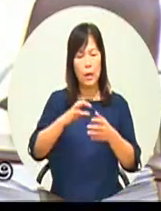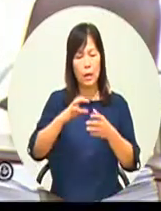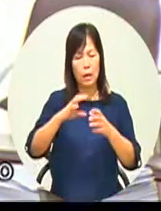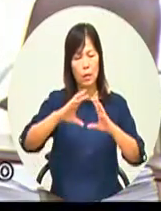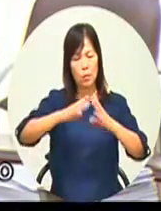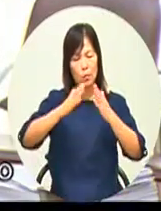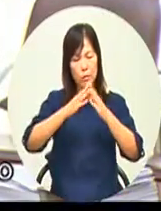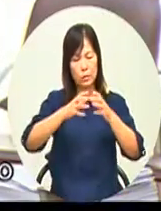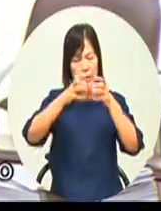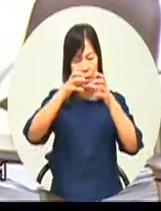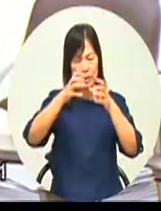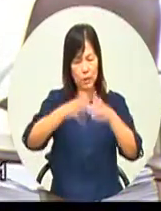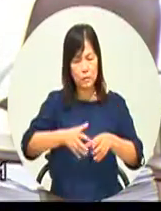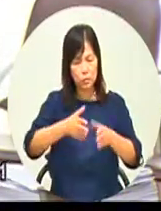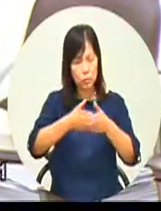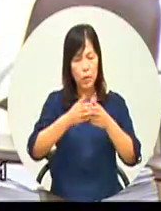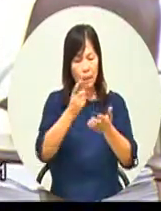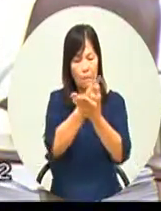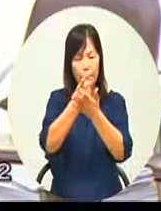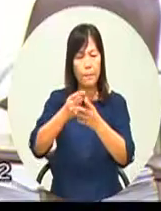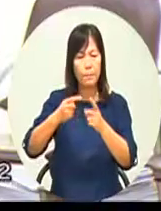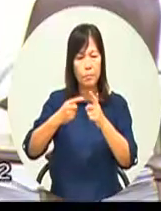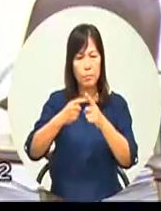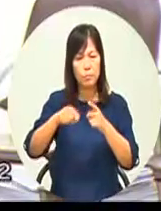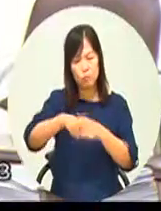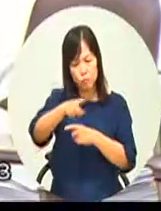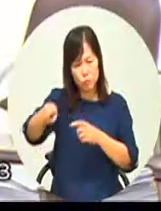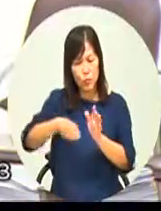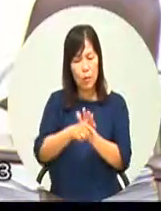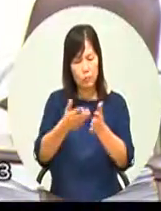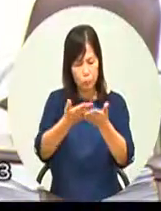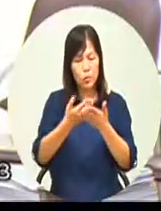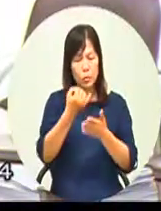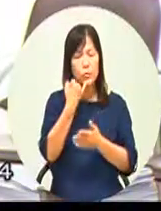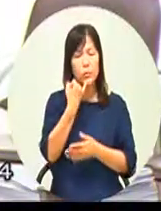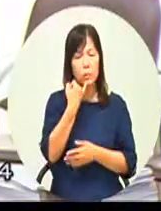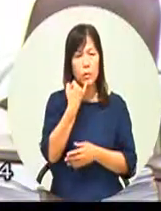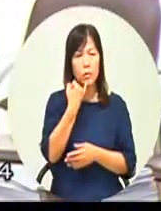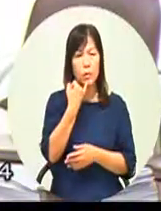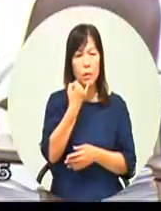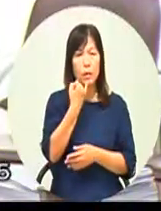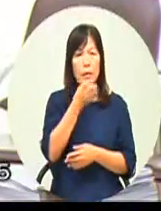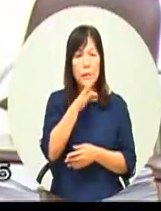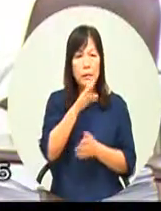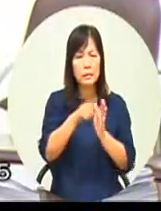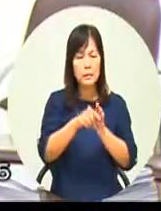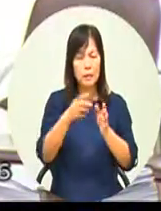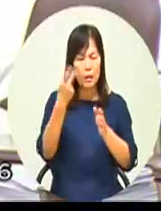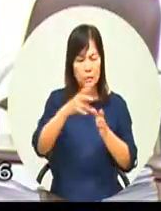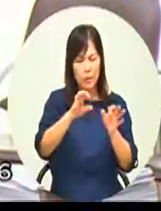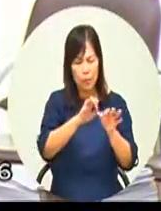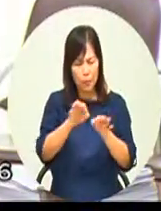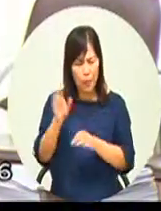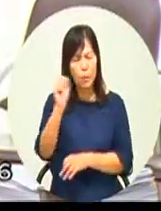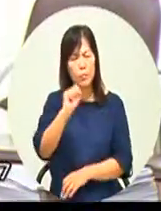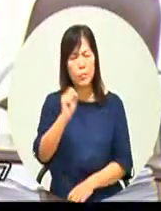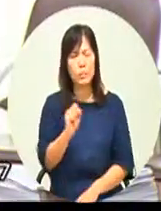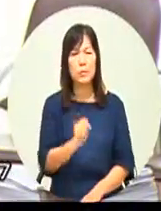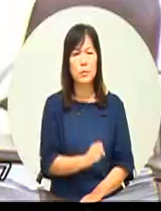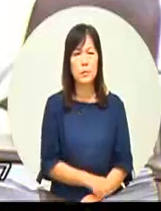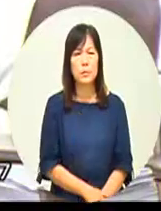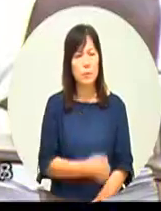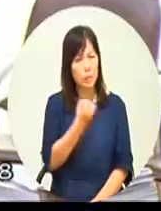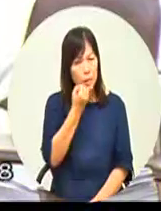设，这个大家都可以，好，都可以接受。那就是说，我们不能再一拖再拖了，好不